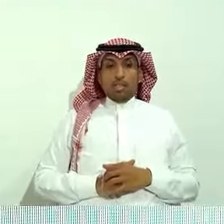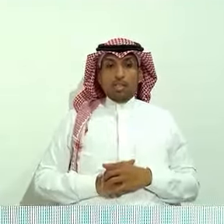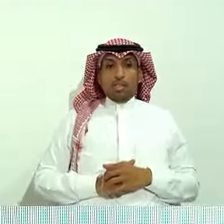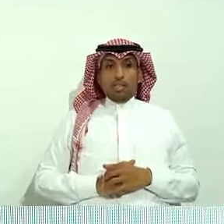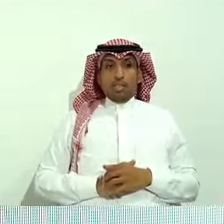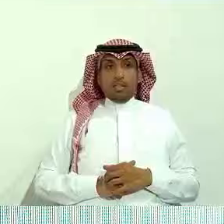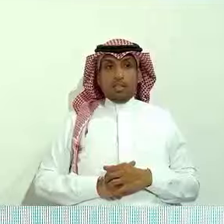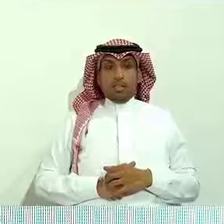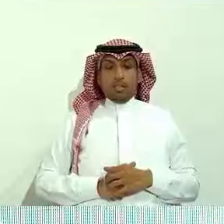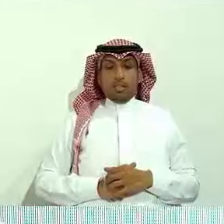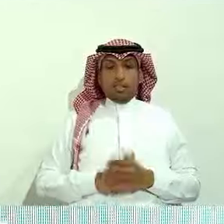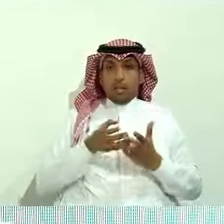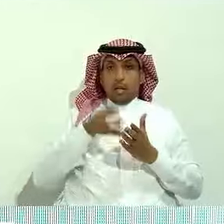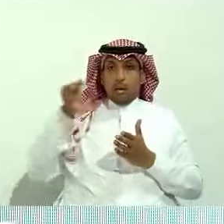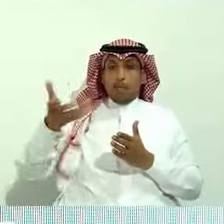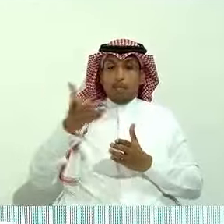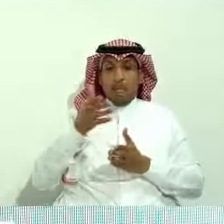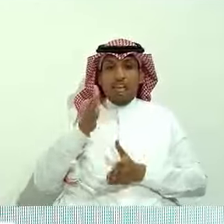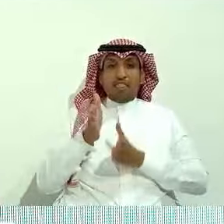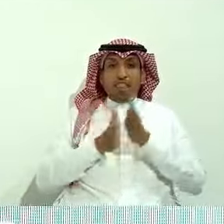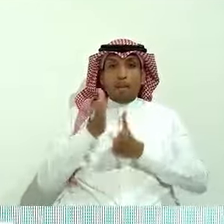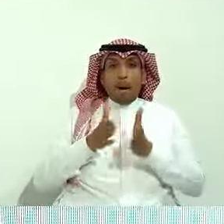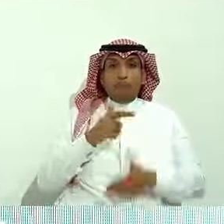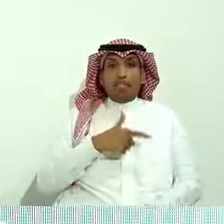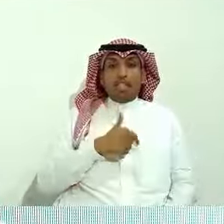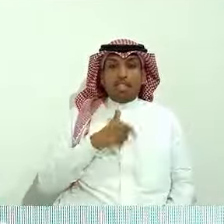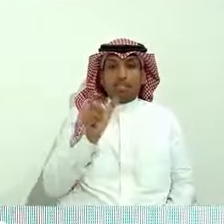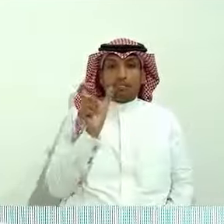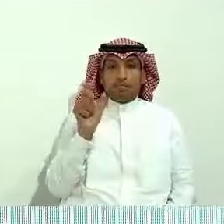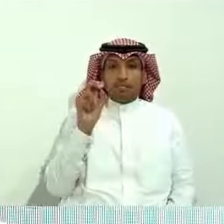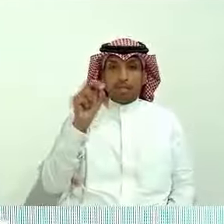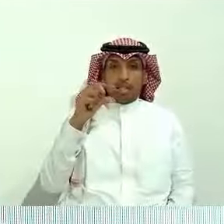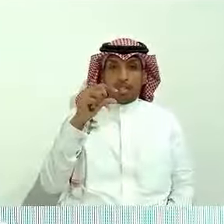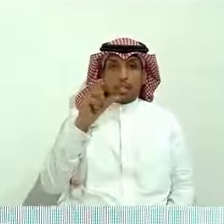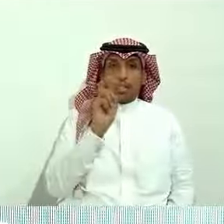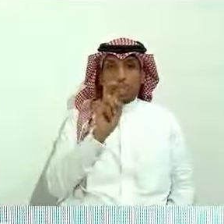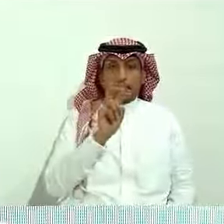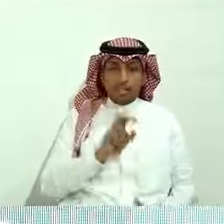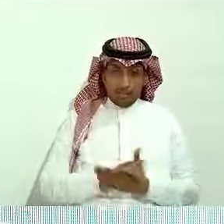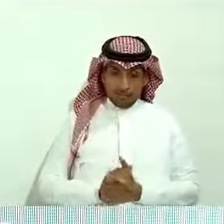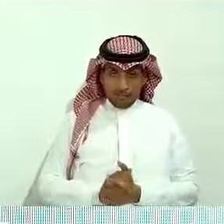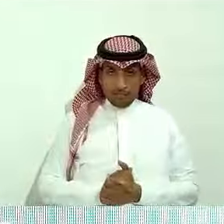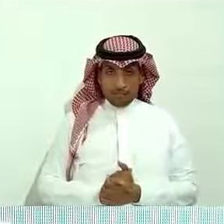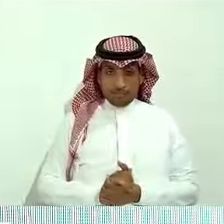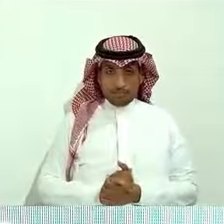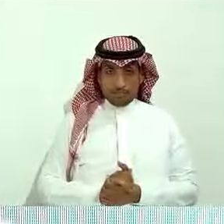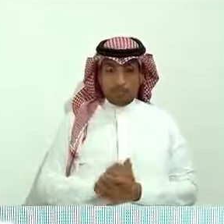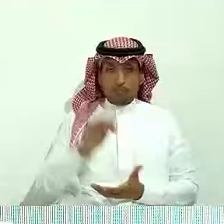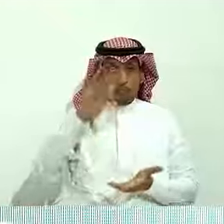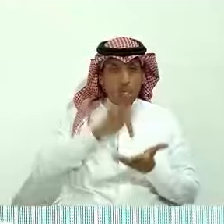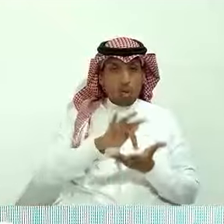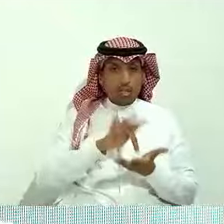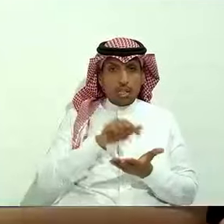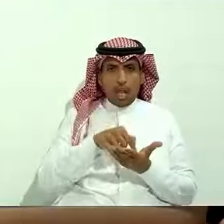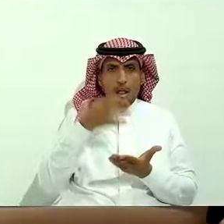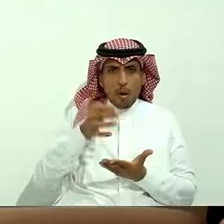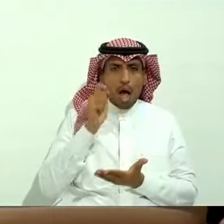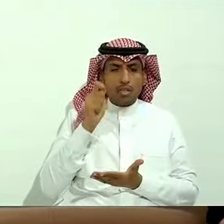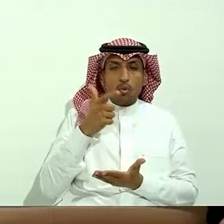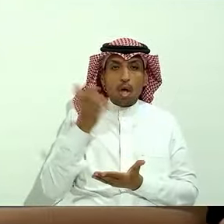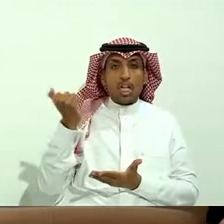في المنطقة الشرقية يسمونه النقدة، وفي الخليج في المنطقة الوسطى وهو من القصيم